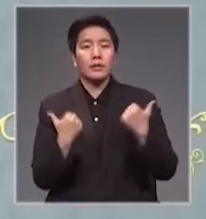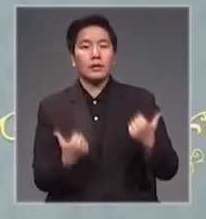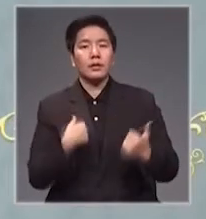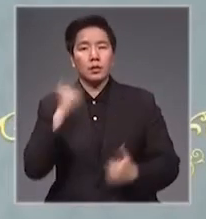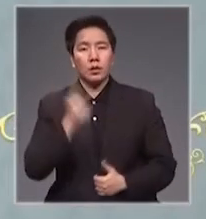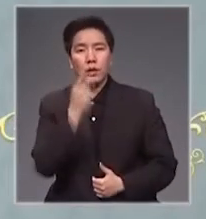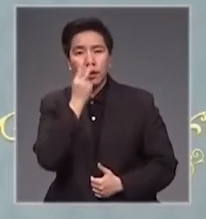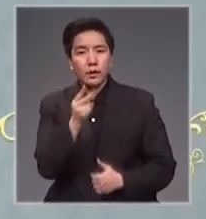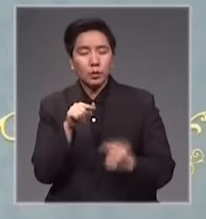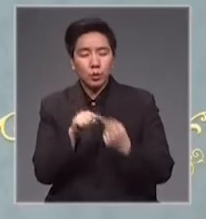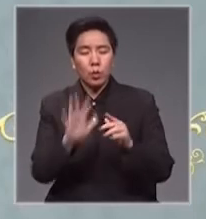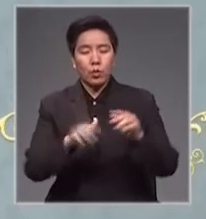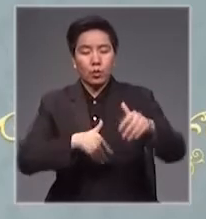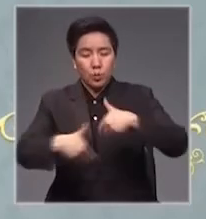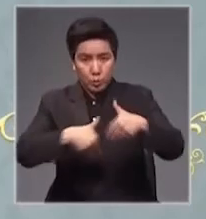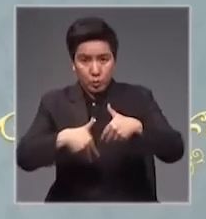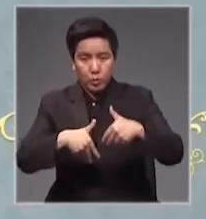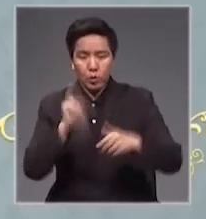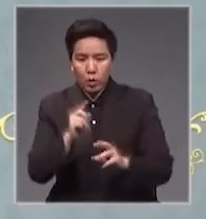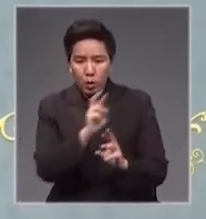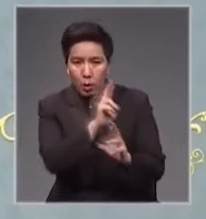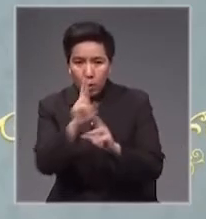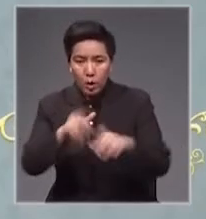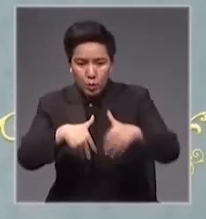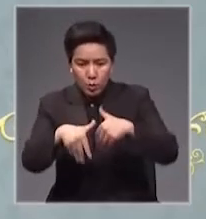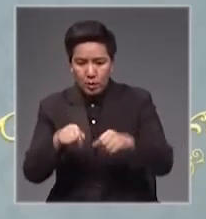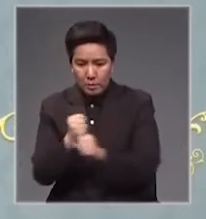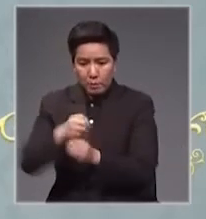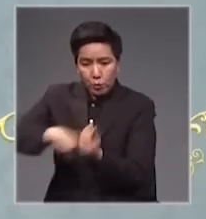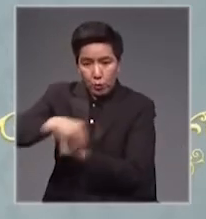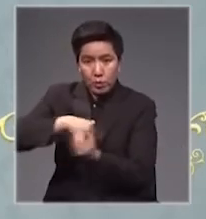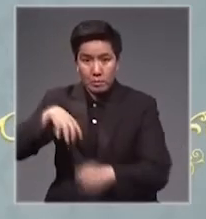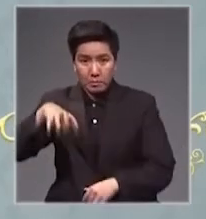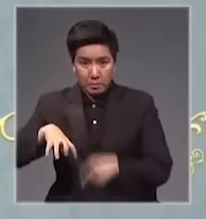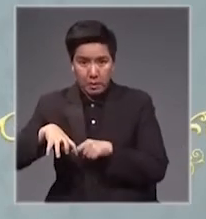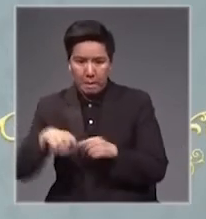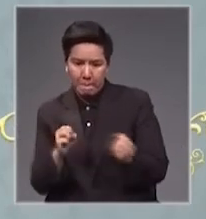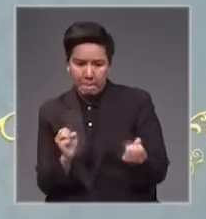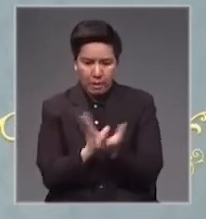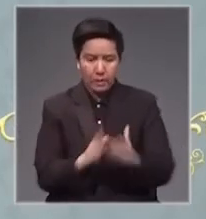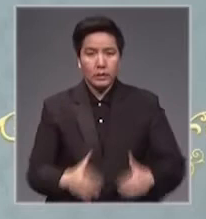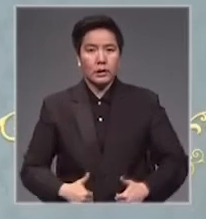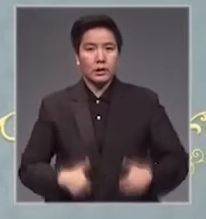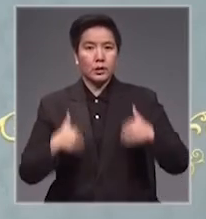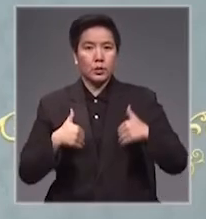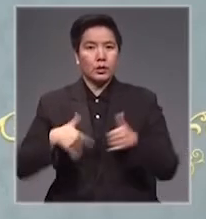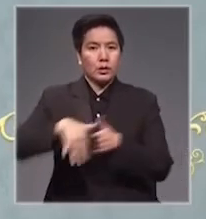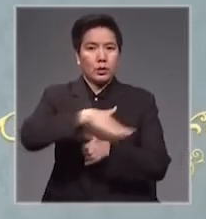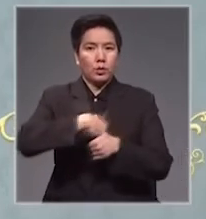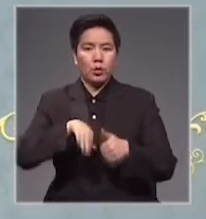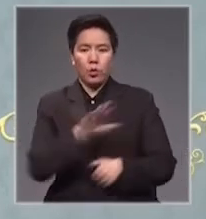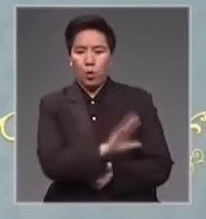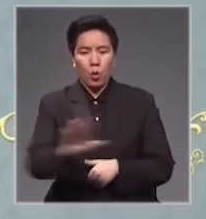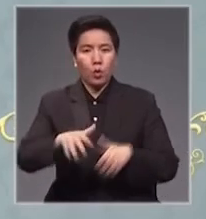สำคัญกับชุมชนโดยพึงระมัดระวังไม่ให้การดำเนินธุรกิจส่งผลกระทบต่อชีวิตความเป็นอยู่และสิ่งแวดล้อมในชุมชน